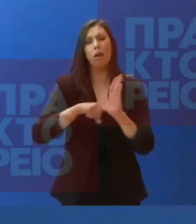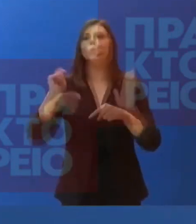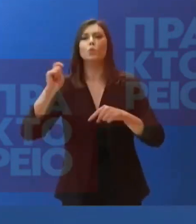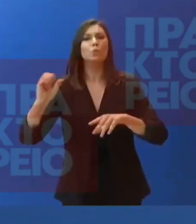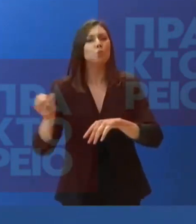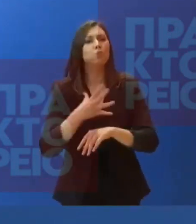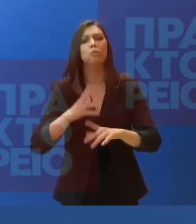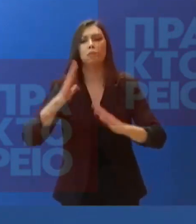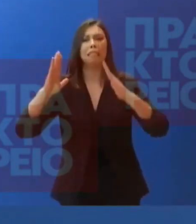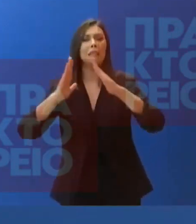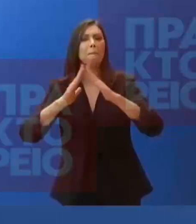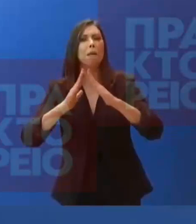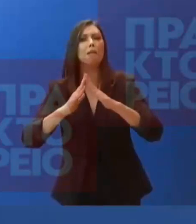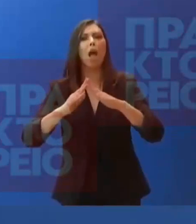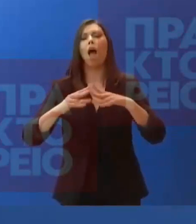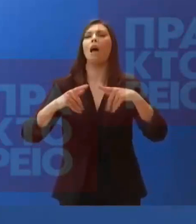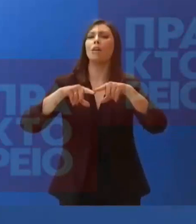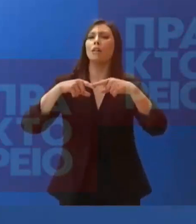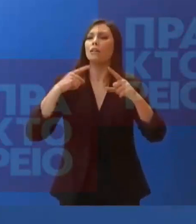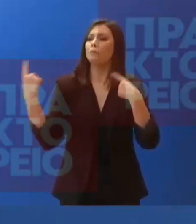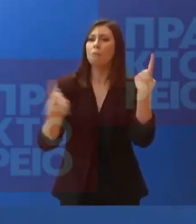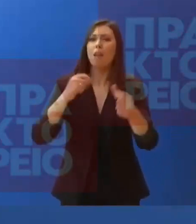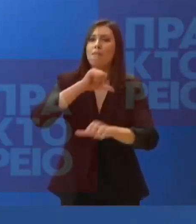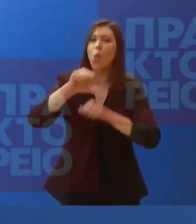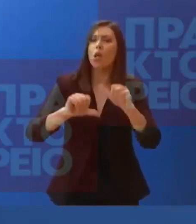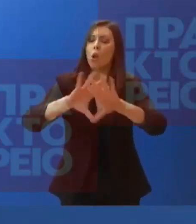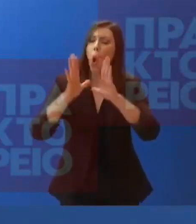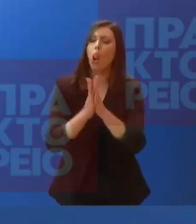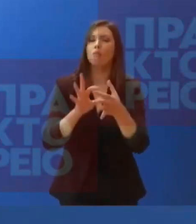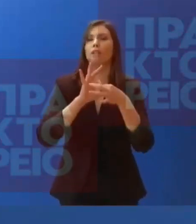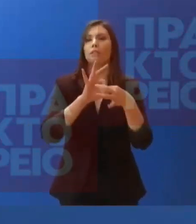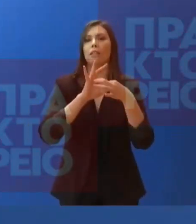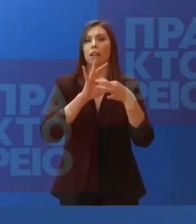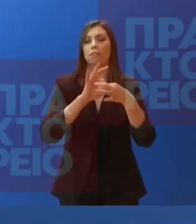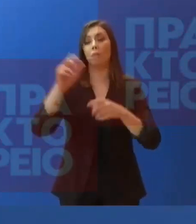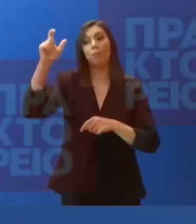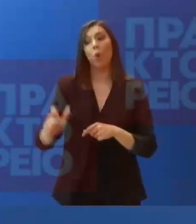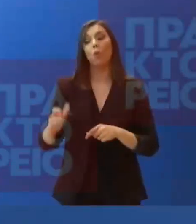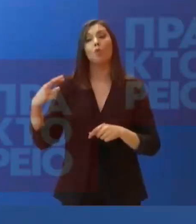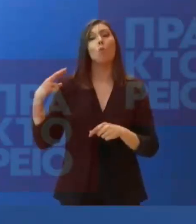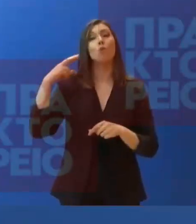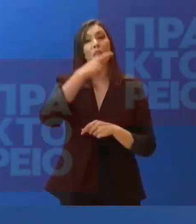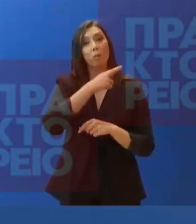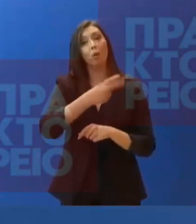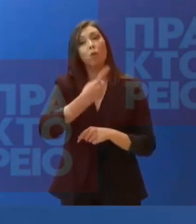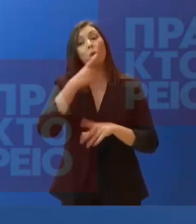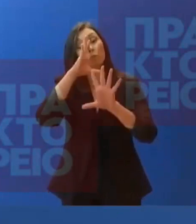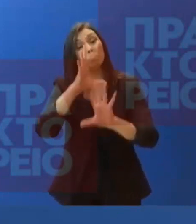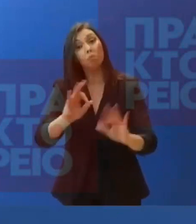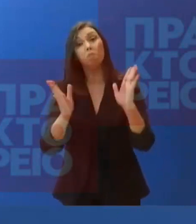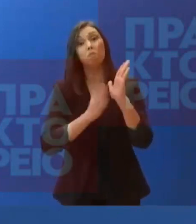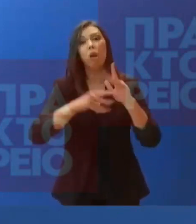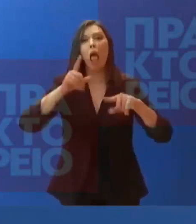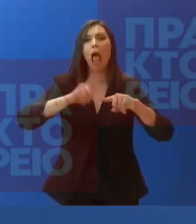εκπληρώσουμε. Ο Κυριάκος Μητσοτάκης χαρακτηρίστηκε από κορυφαίες ευρωπαϊκές προσωπικότητες ως ο πιο πράσινος πρωθυπουργός που είχε ποτέ η Ελλάδα και